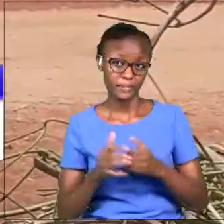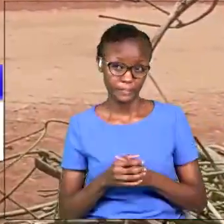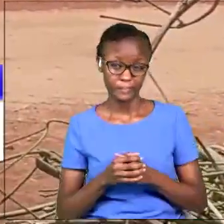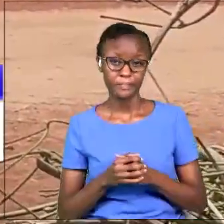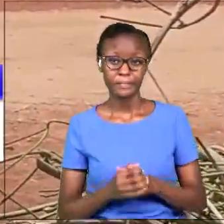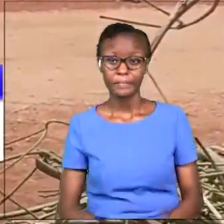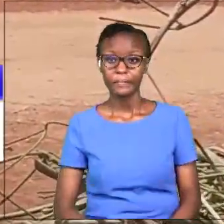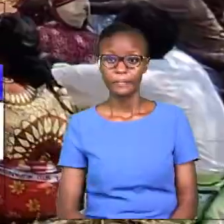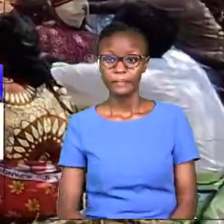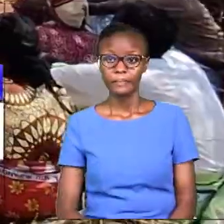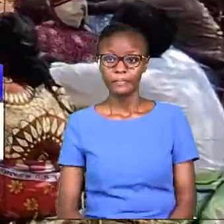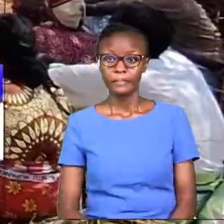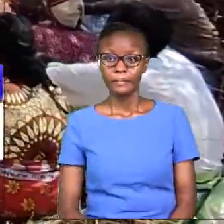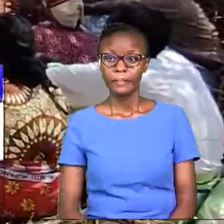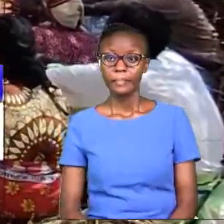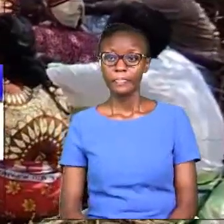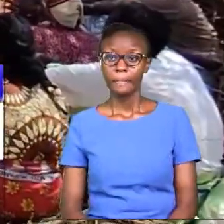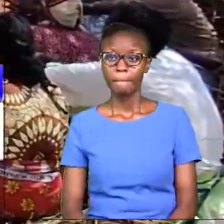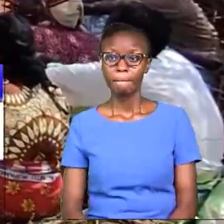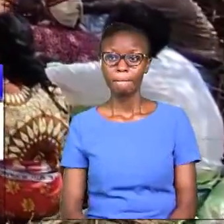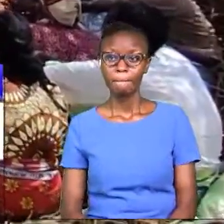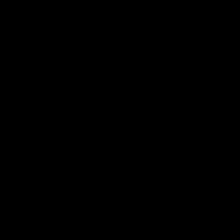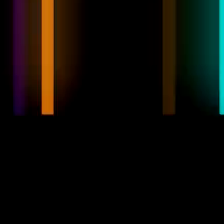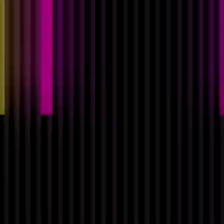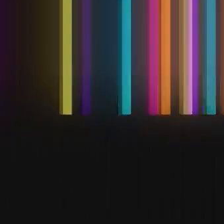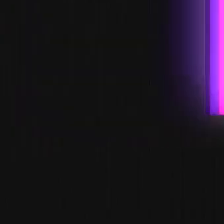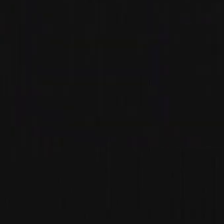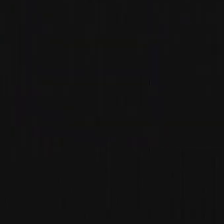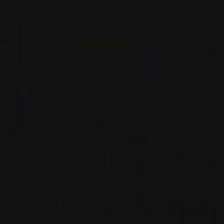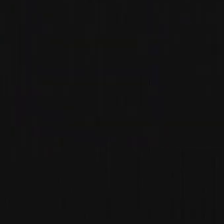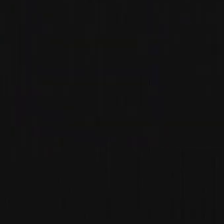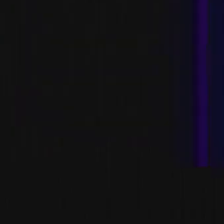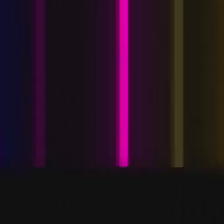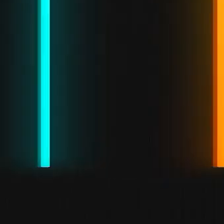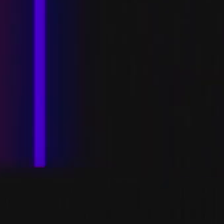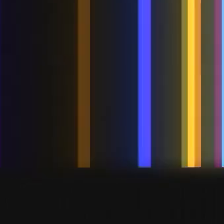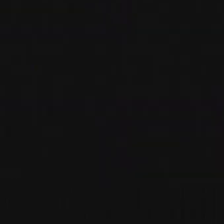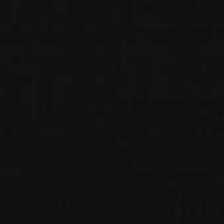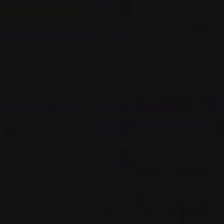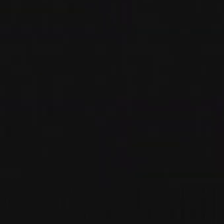Scott Muriuki, Switch TV News.